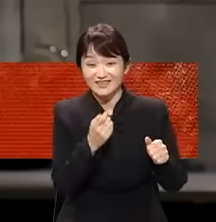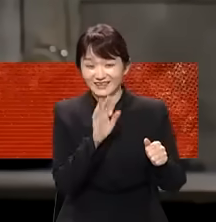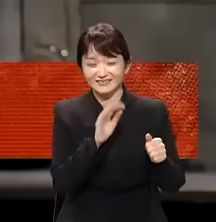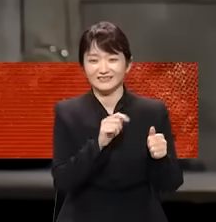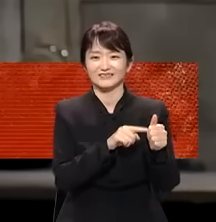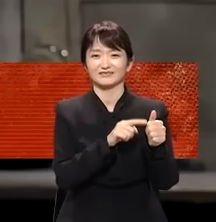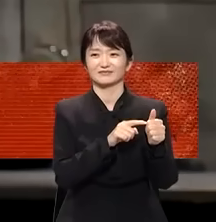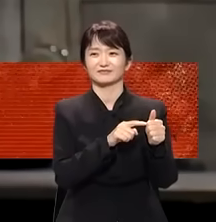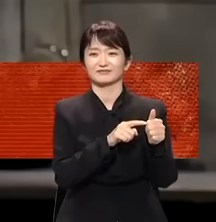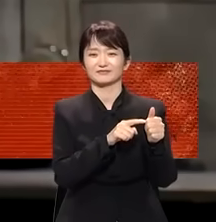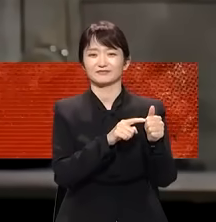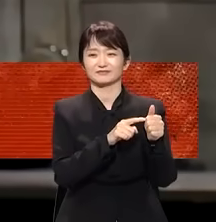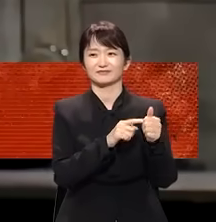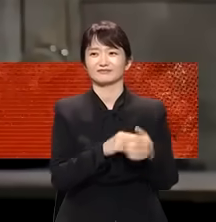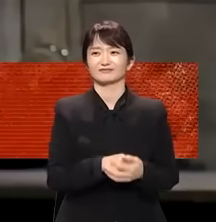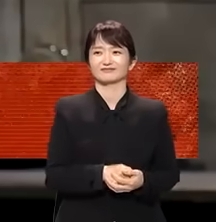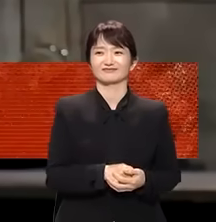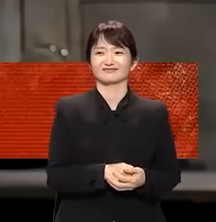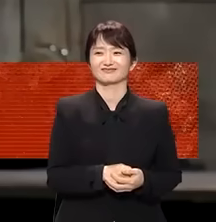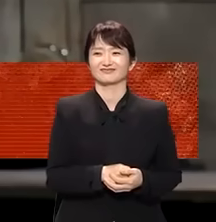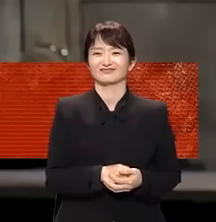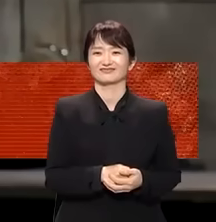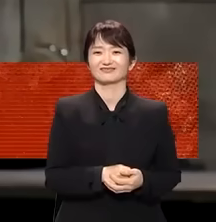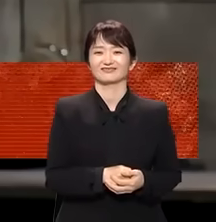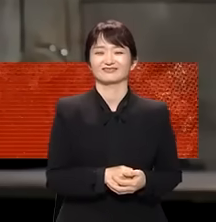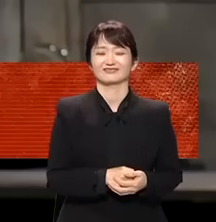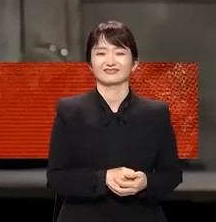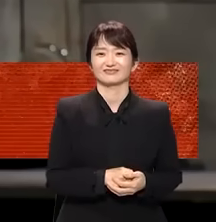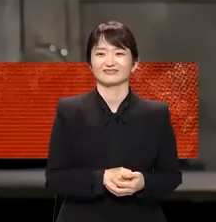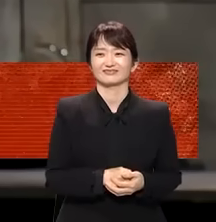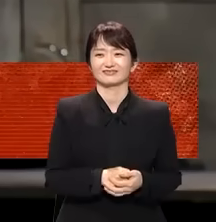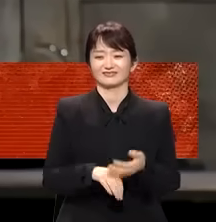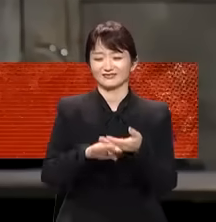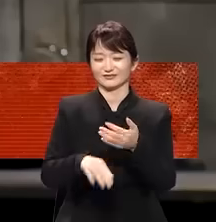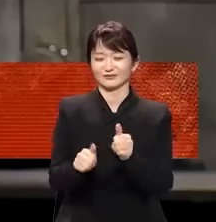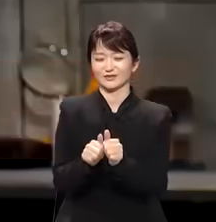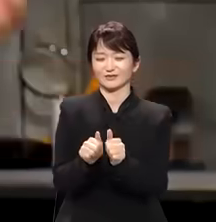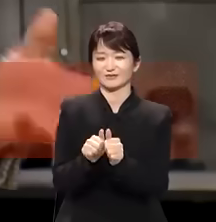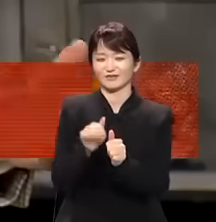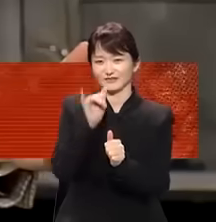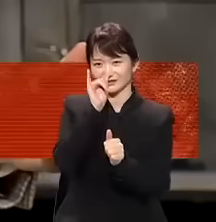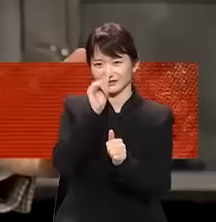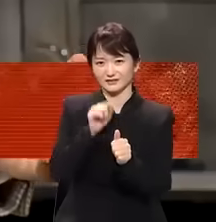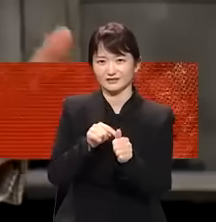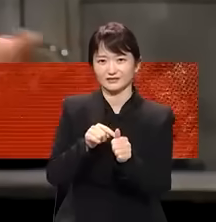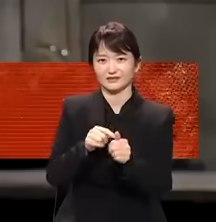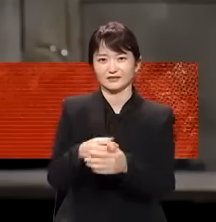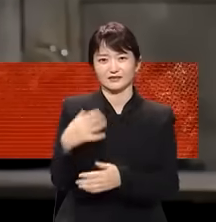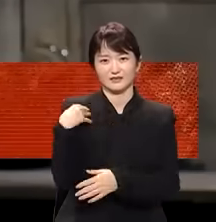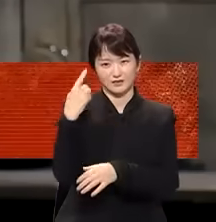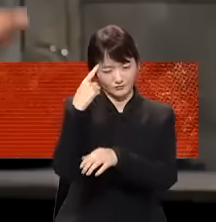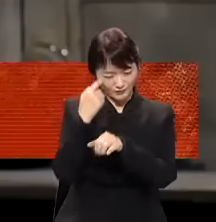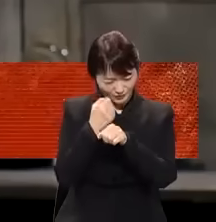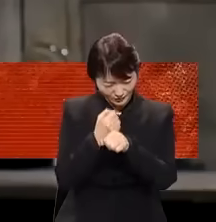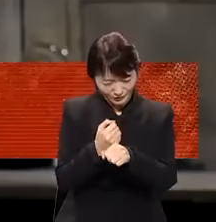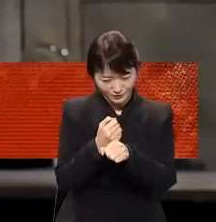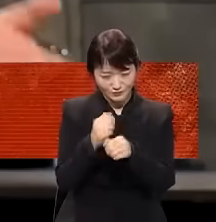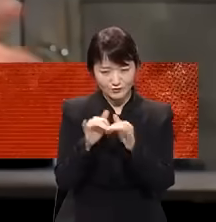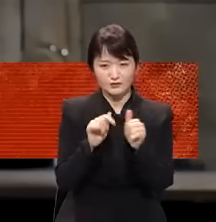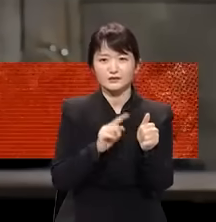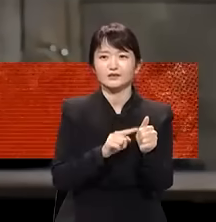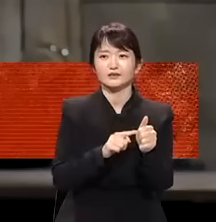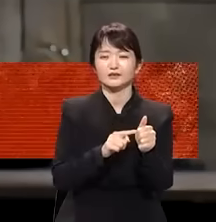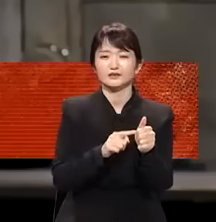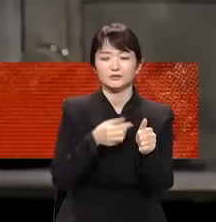한 남성이 후배 남성이 등장합니다 자이 남성 뭐 책임 연구원이 다른 사람들은 책임님 뭐 책임